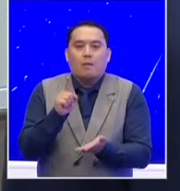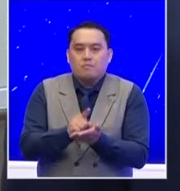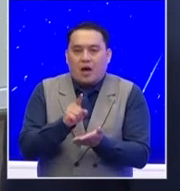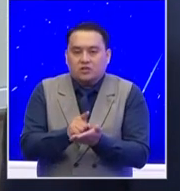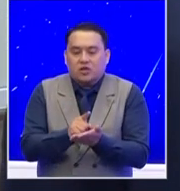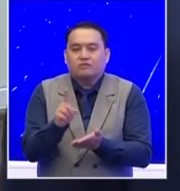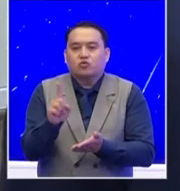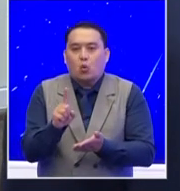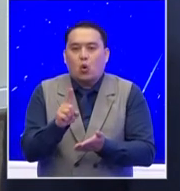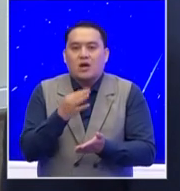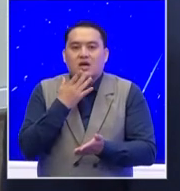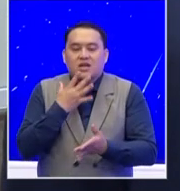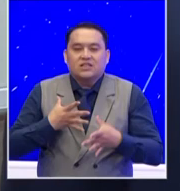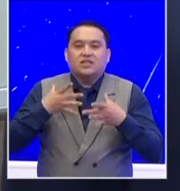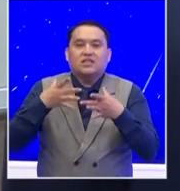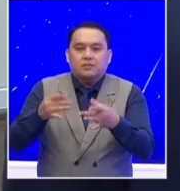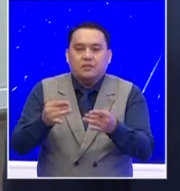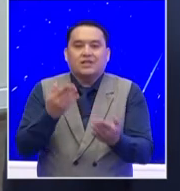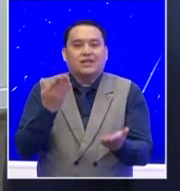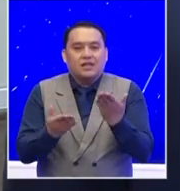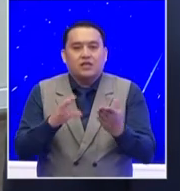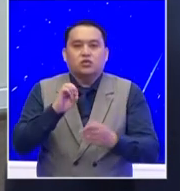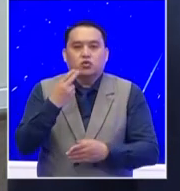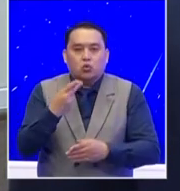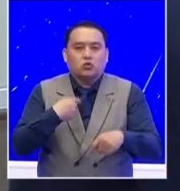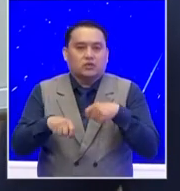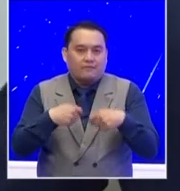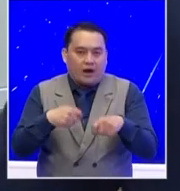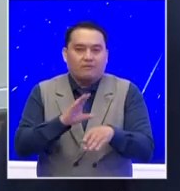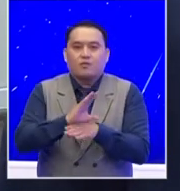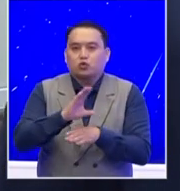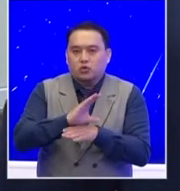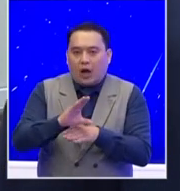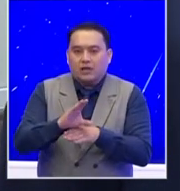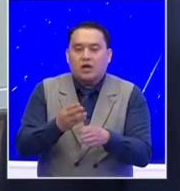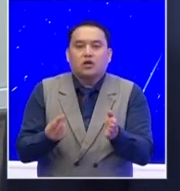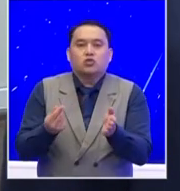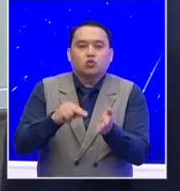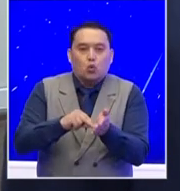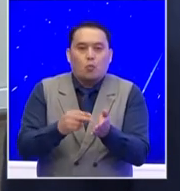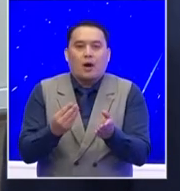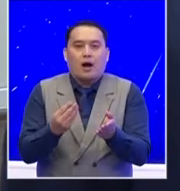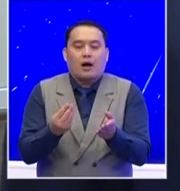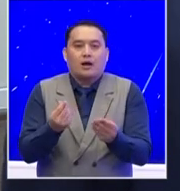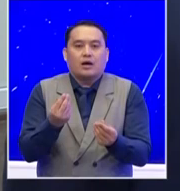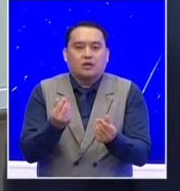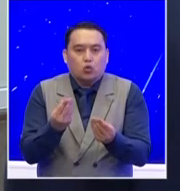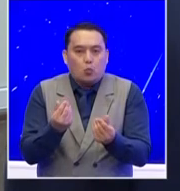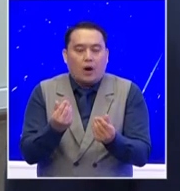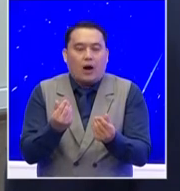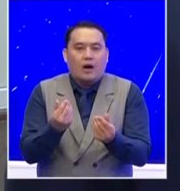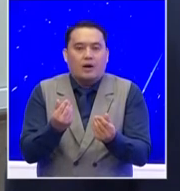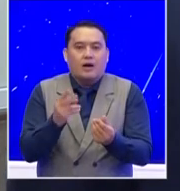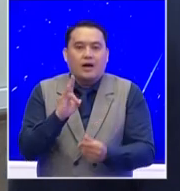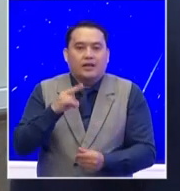которые занимаются импортом и реализацией социально значимых товаров, сумма НДС,